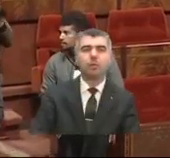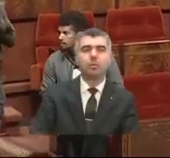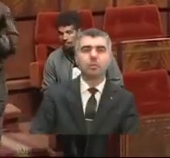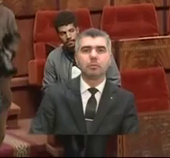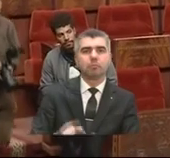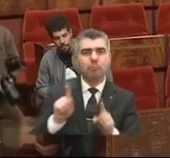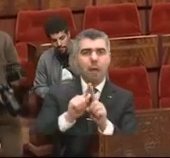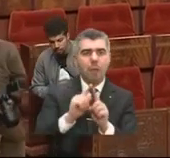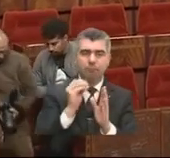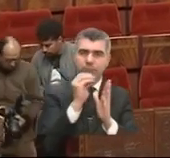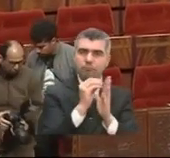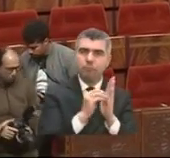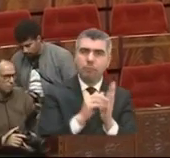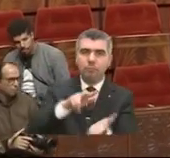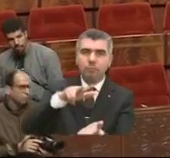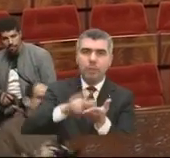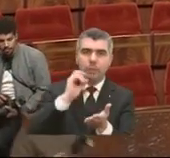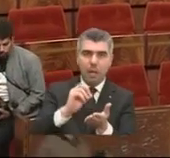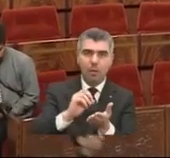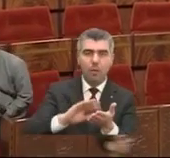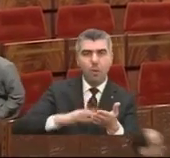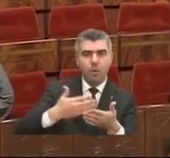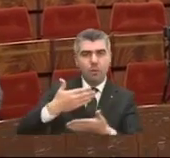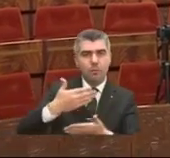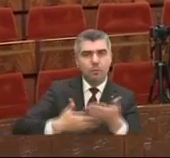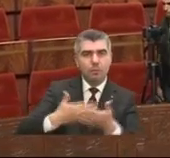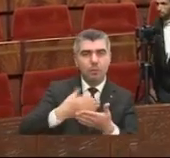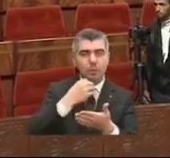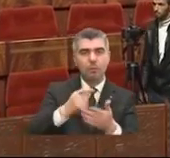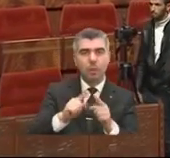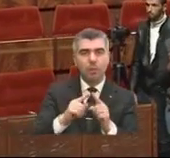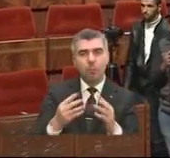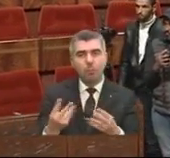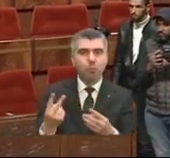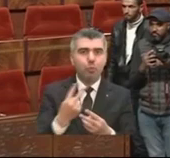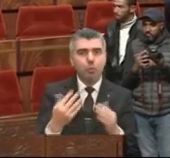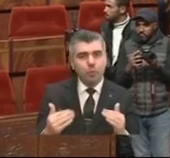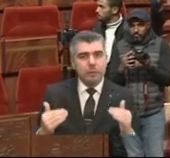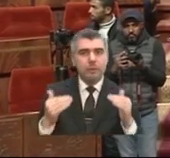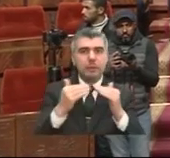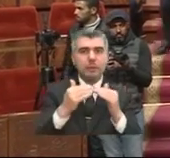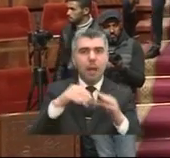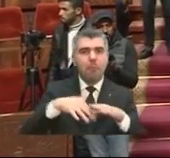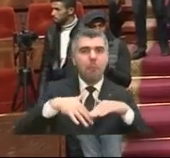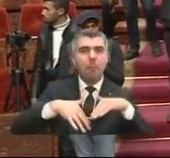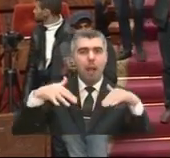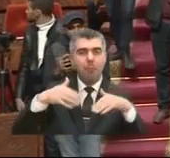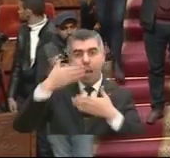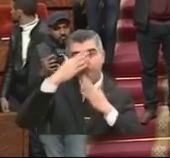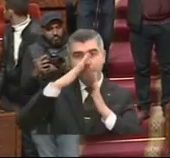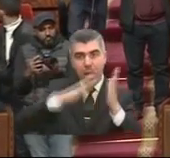هذه التوصية التي أجهزت على منسوب الثقة بين المؤسستين التشريعيتين